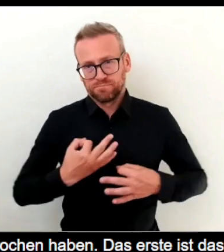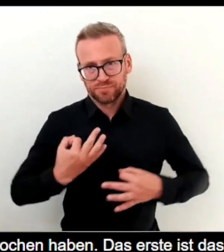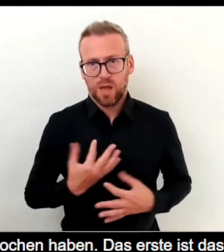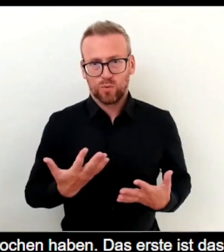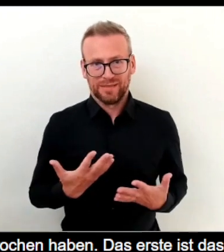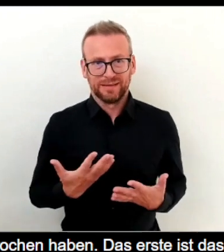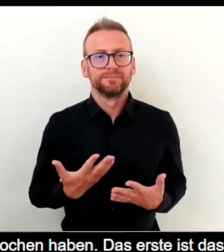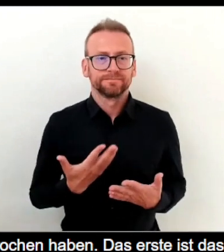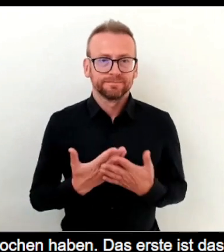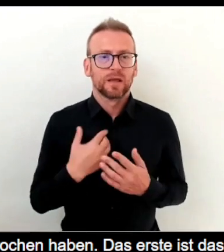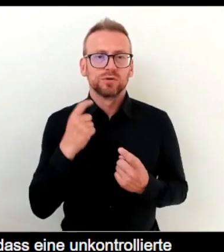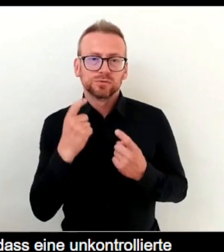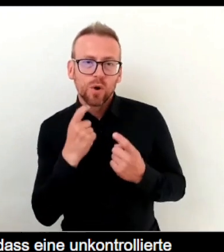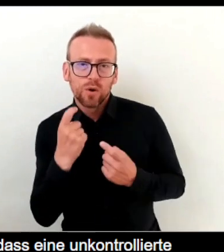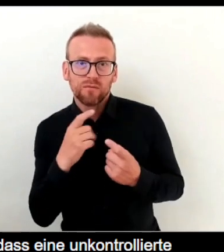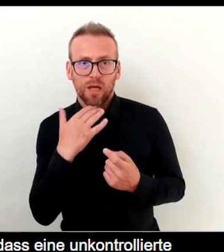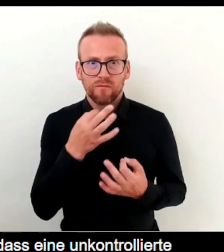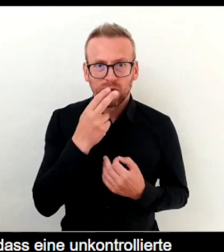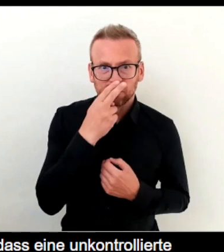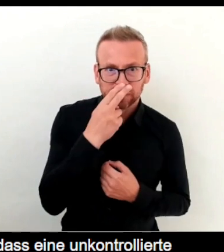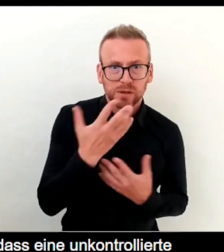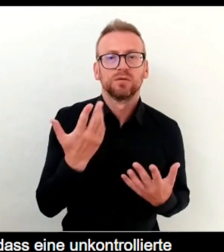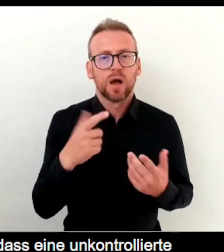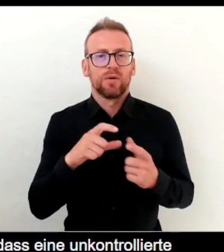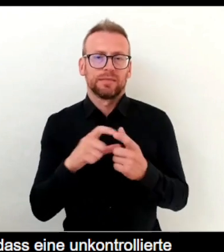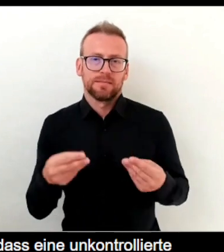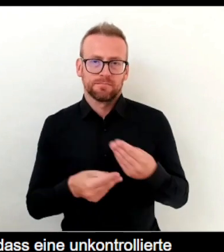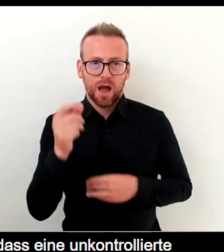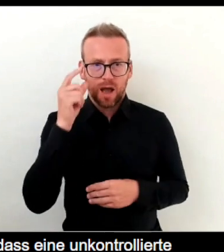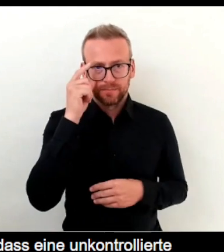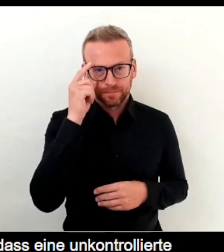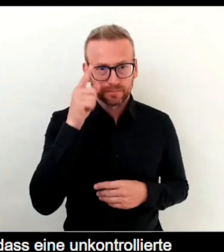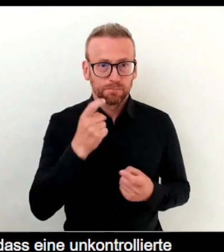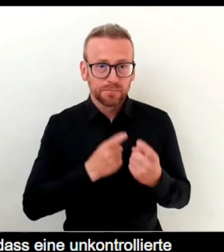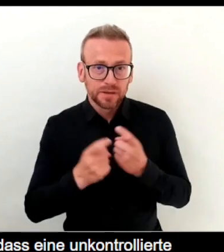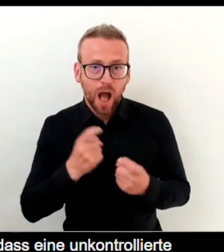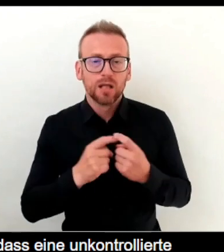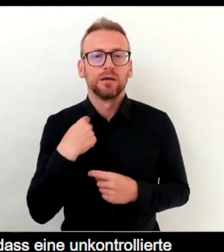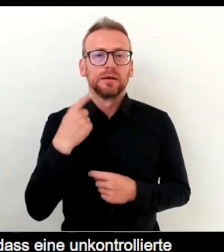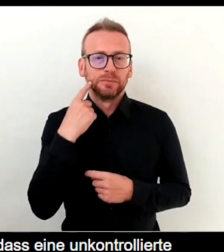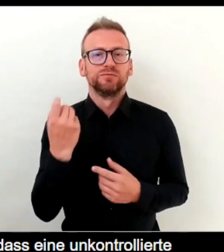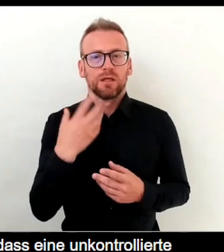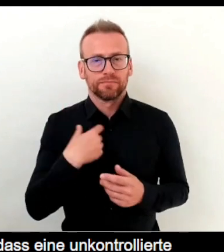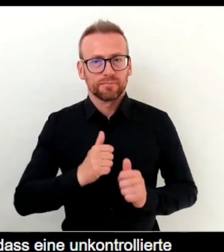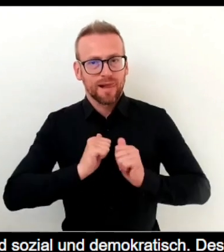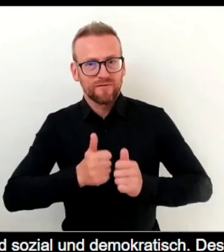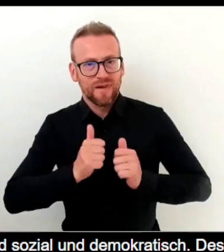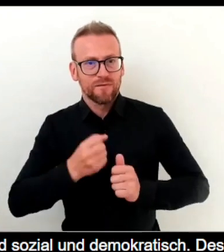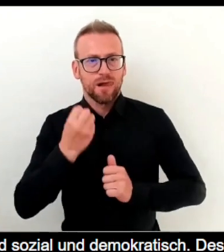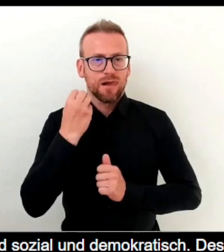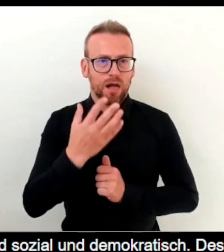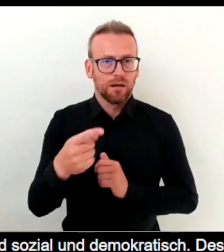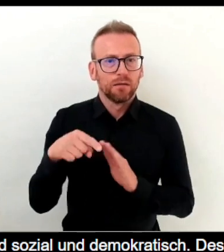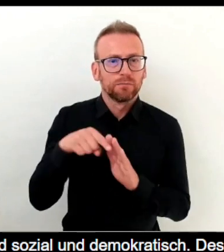Asylverfahren stattfinden soll, sind richtige und starke und große Schritte in die Zukunft. Mein Gefühl ist, das ist dabei nur als bayerischer Ministerpräsident